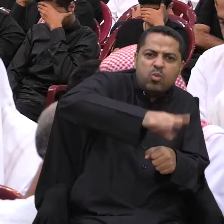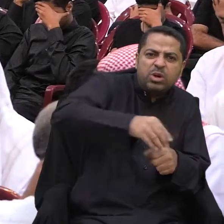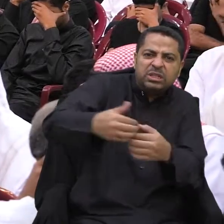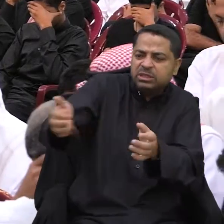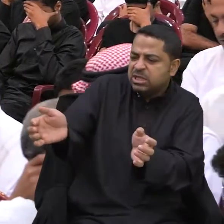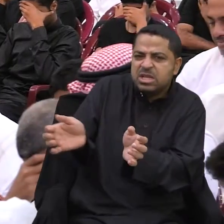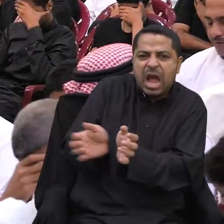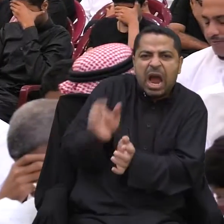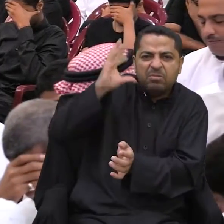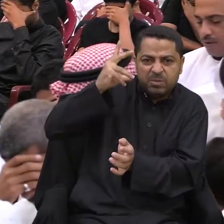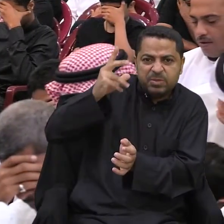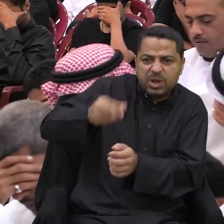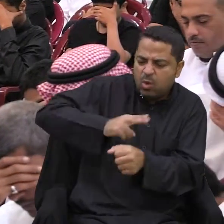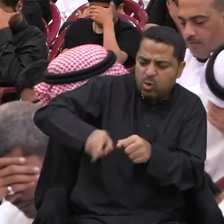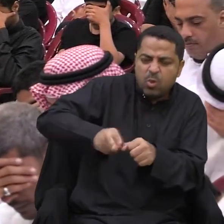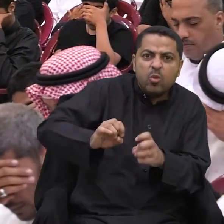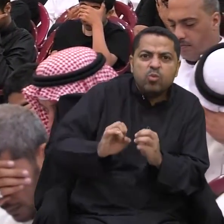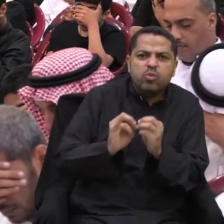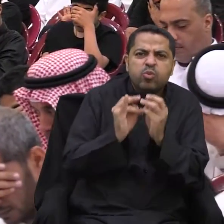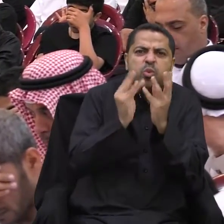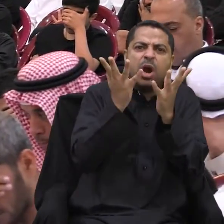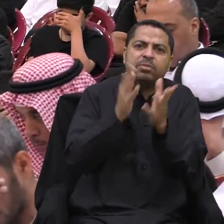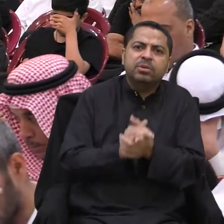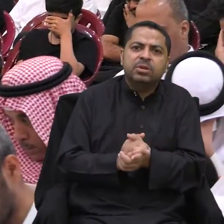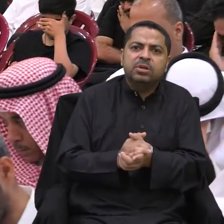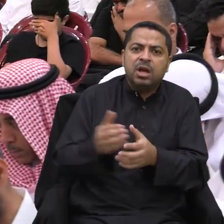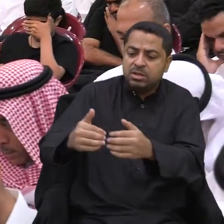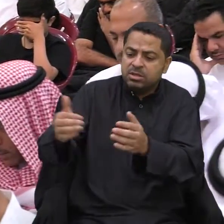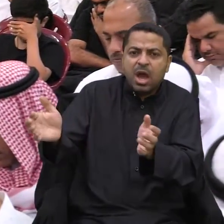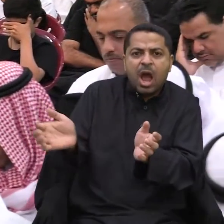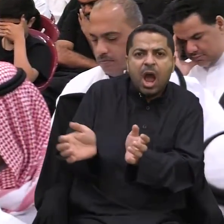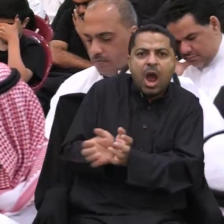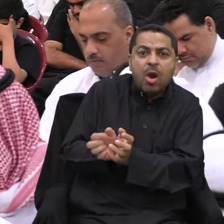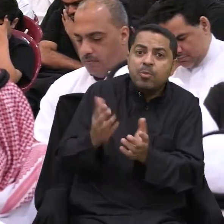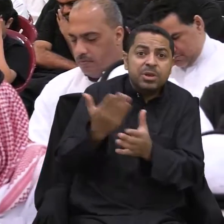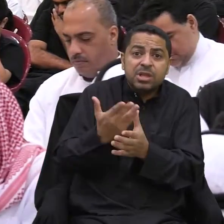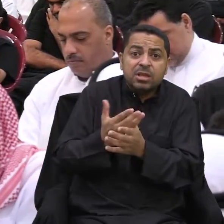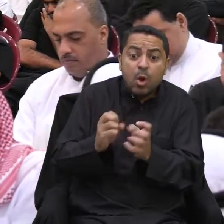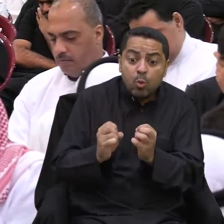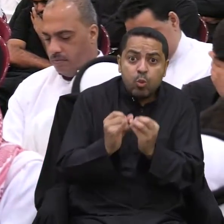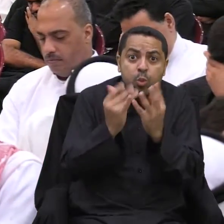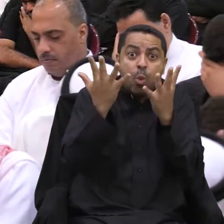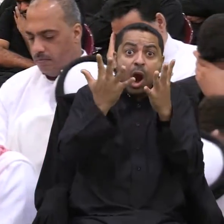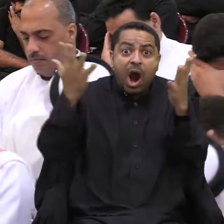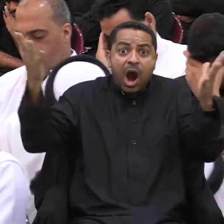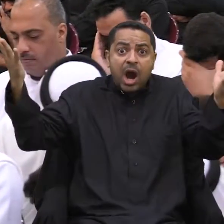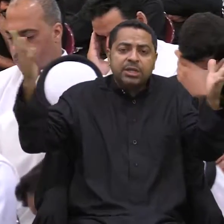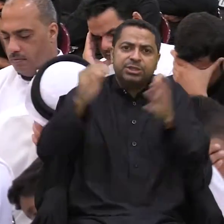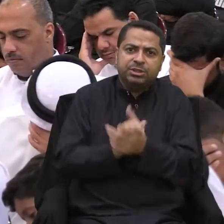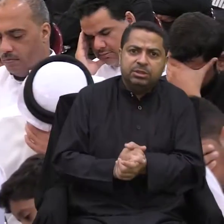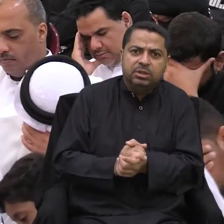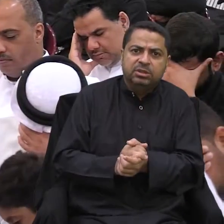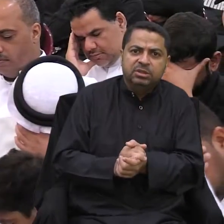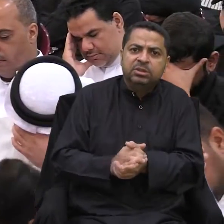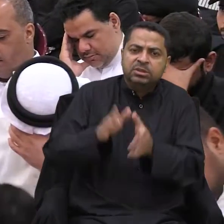جيش عمر بن سعد، لكن لم يكن يبين فيهم لكثرتهم، لا كثر